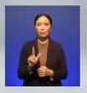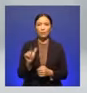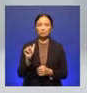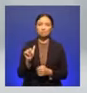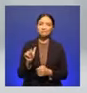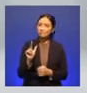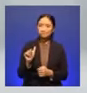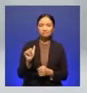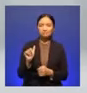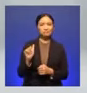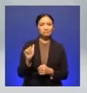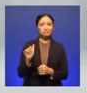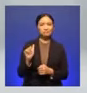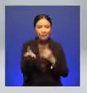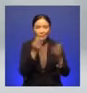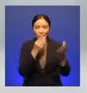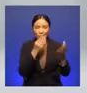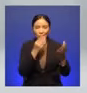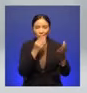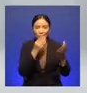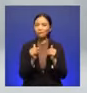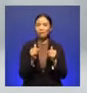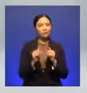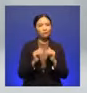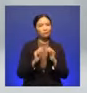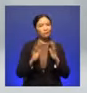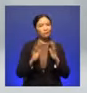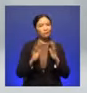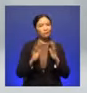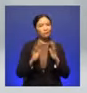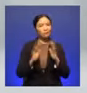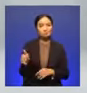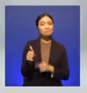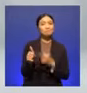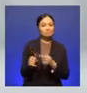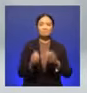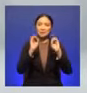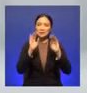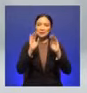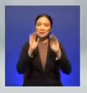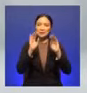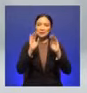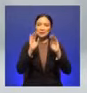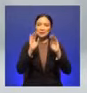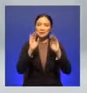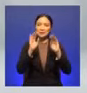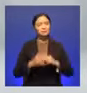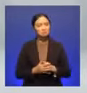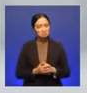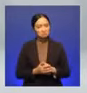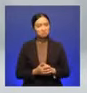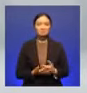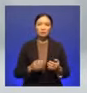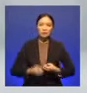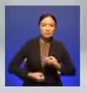งดูดให้ผู้ฟังเนี่ยเข้ามาฟังในเซสชันนี้เยอะมากนะคะเพราะอาจารย์มีชื่อเสียงในเรื่องการสะท้อนสถาน